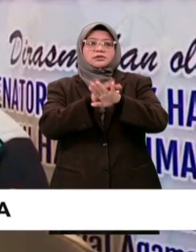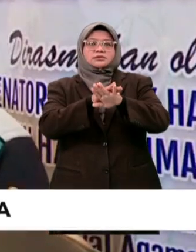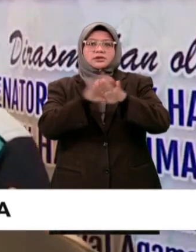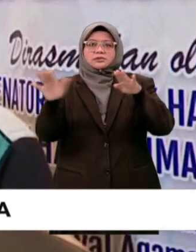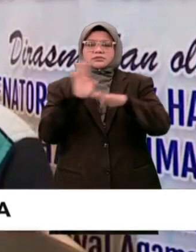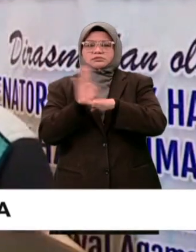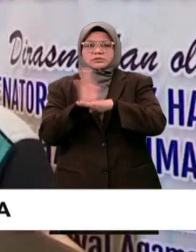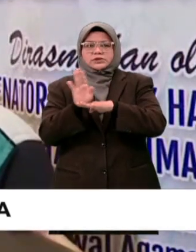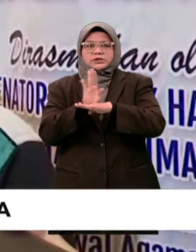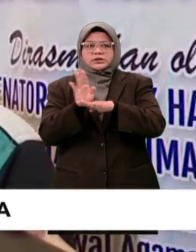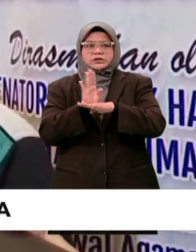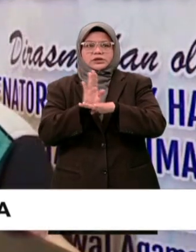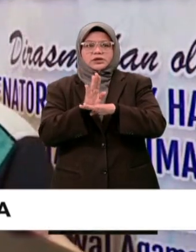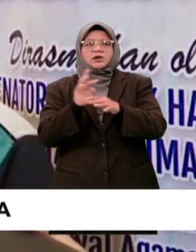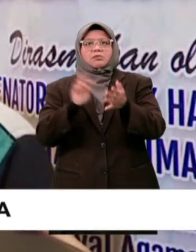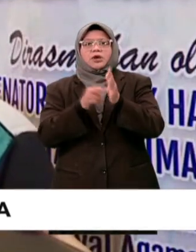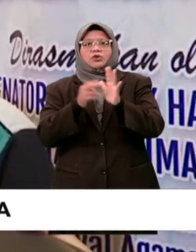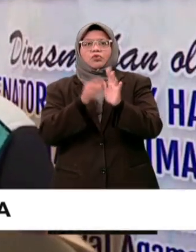begitu